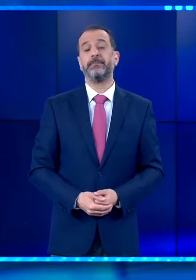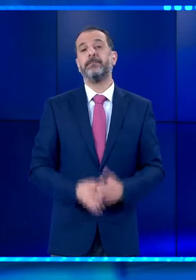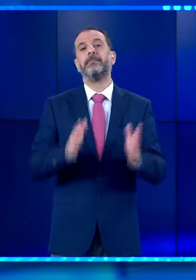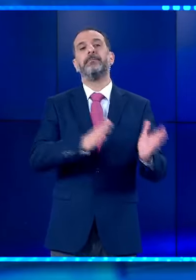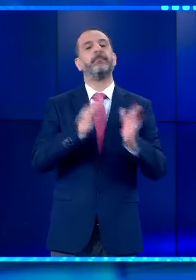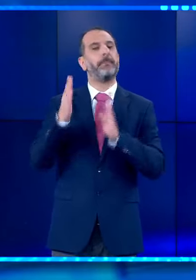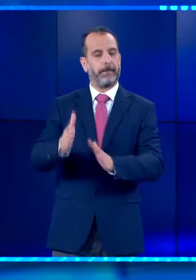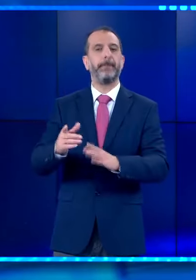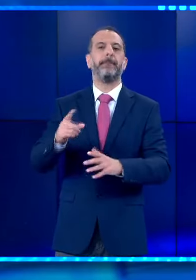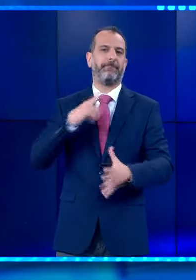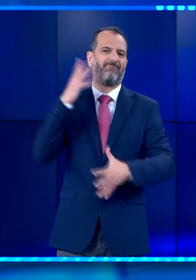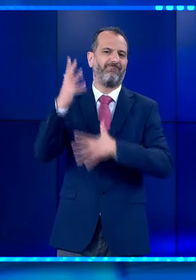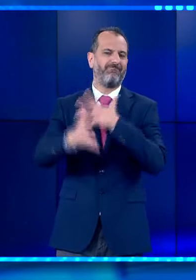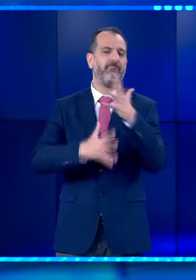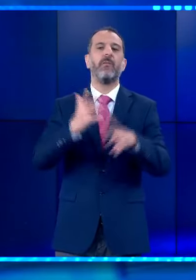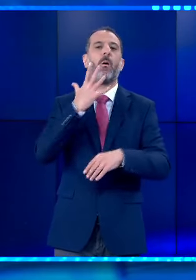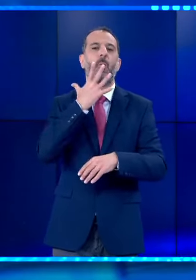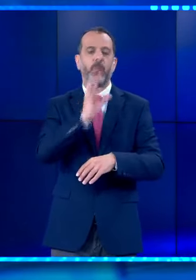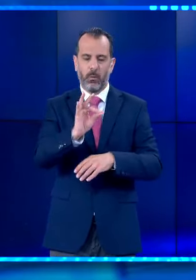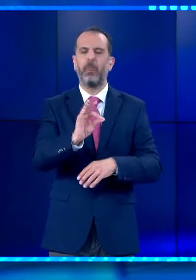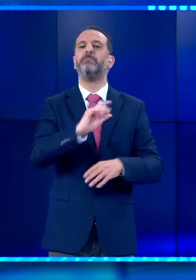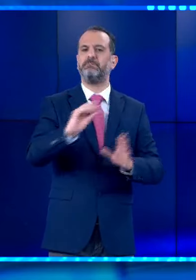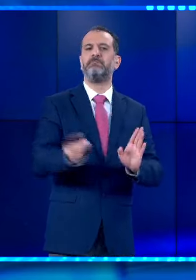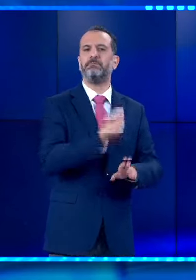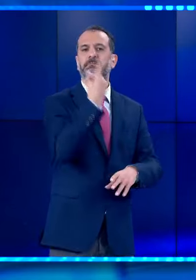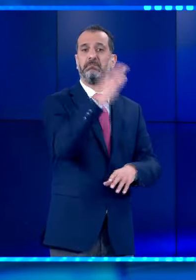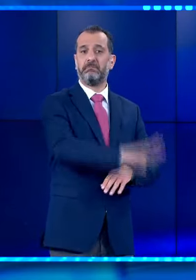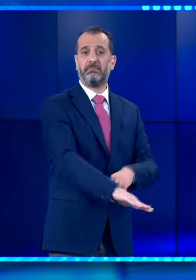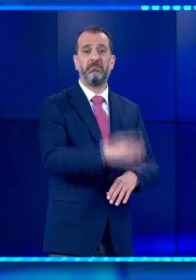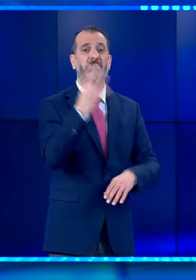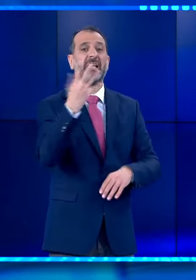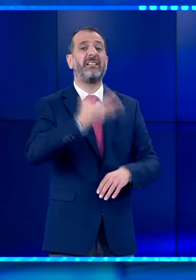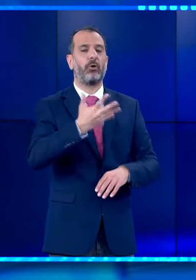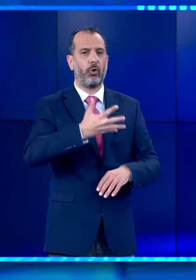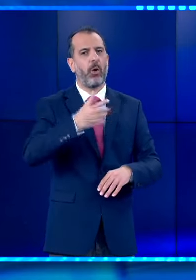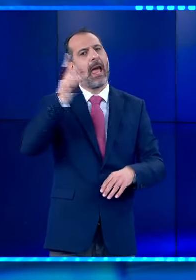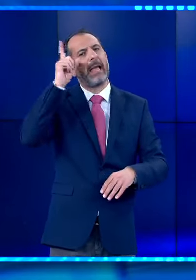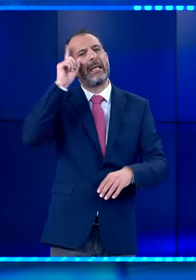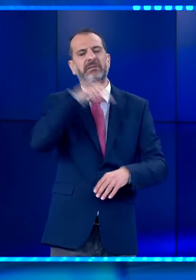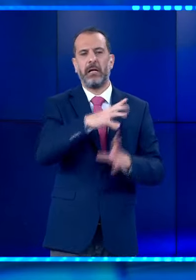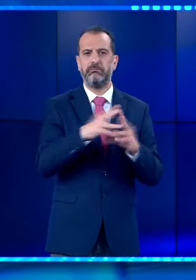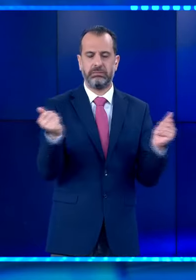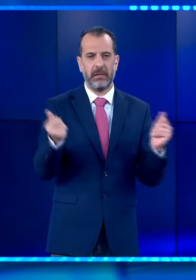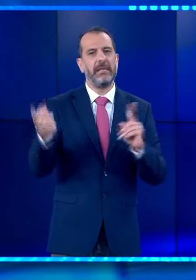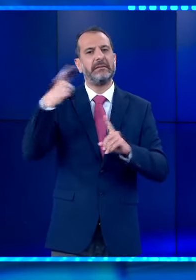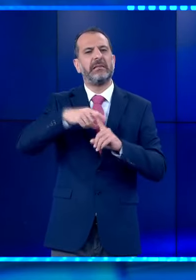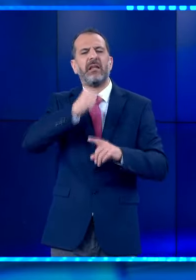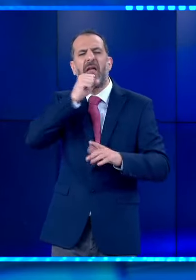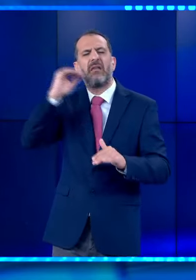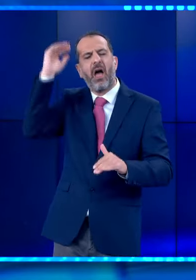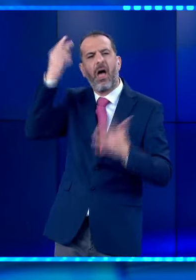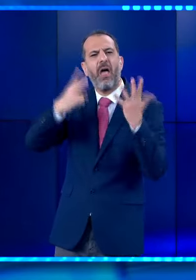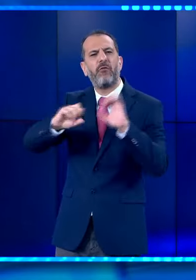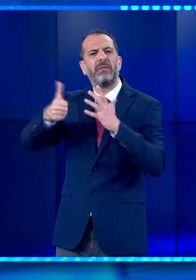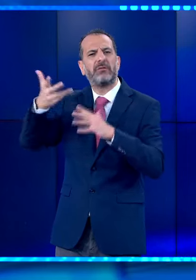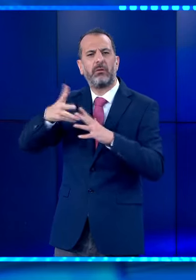Συναγερμός έχει σημάνει, κυρίες και κύριοι, στις αρχές για την εξαφάνιση μιας τετράχρονης και της προγιαγιάς της, 76 ετών, στην Κυψέλη.